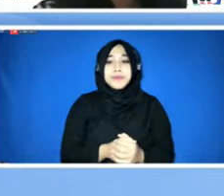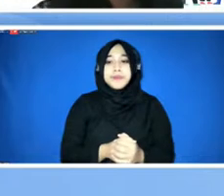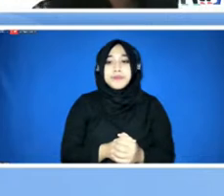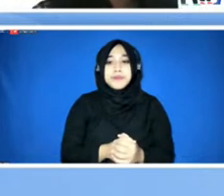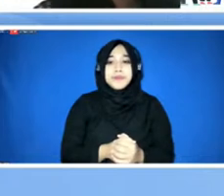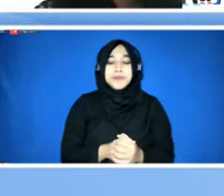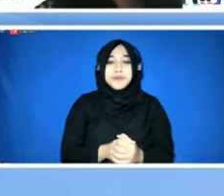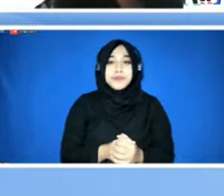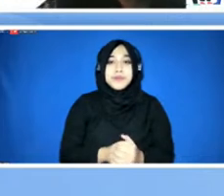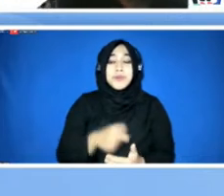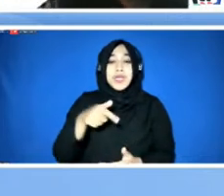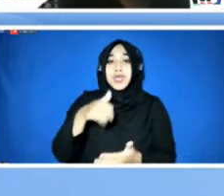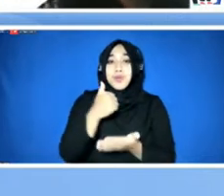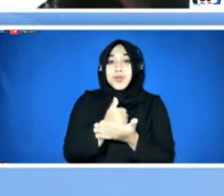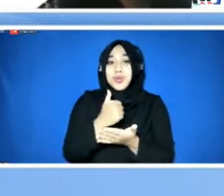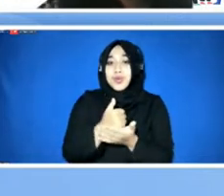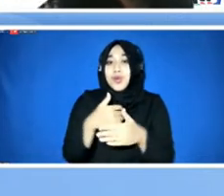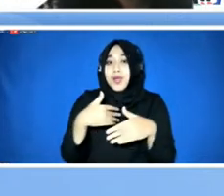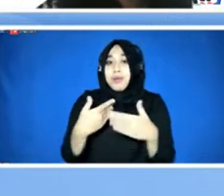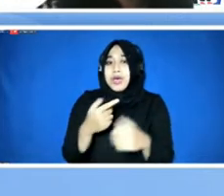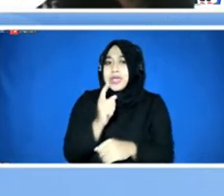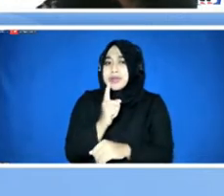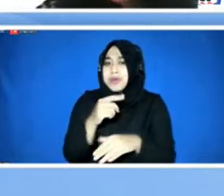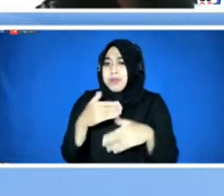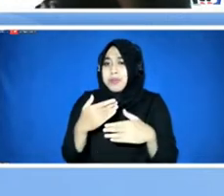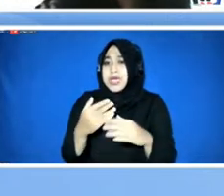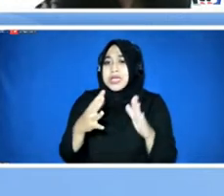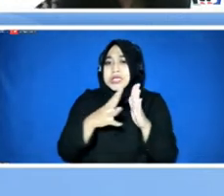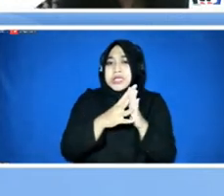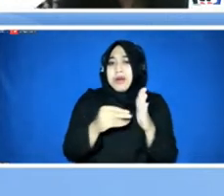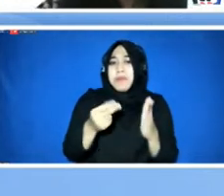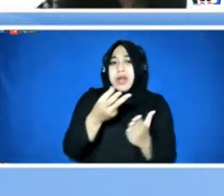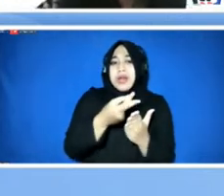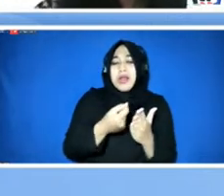juga antara lain disebabkan karena serapan dana daerah yang tidak maksimal.